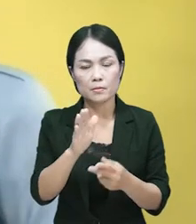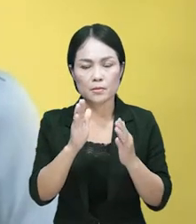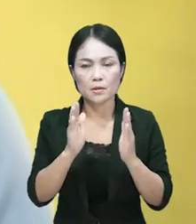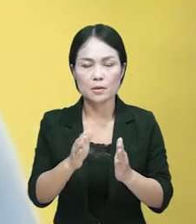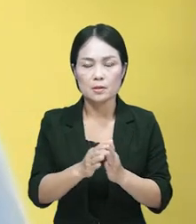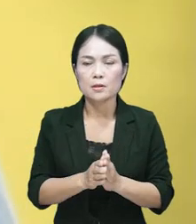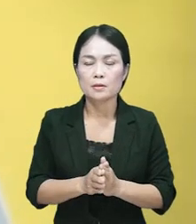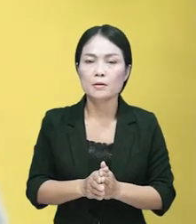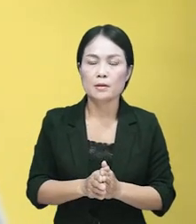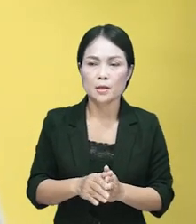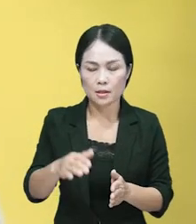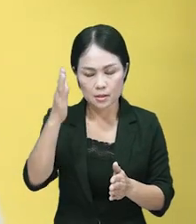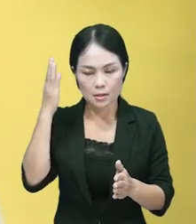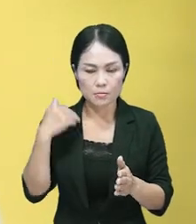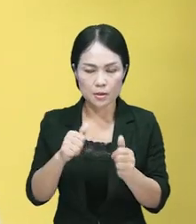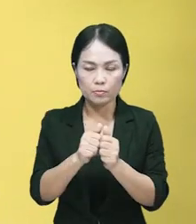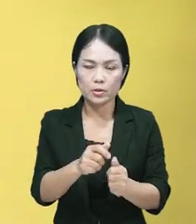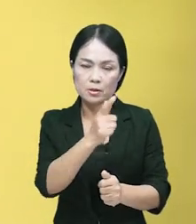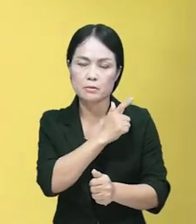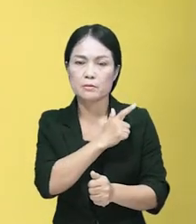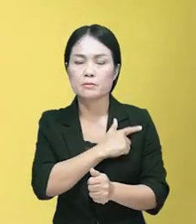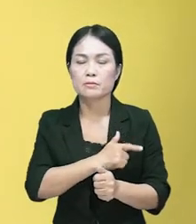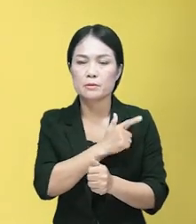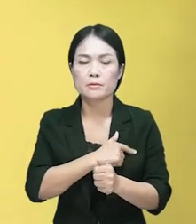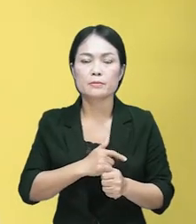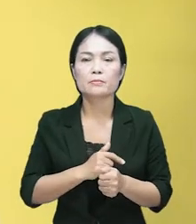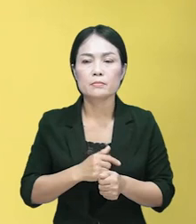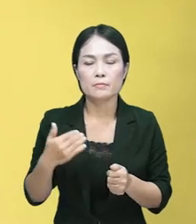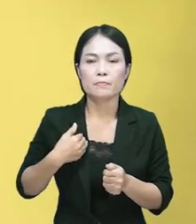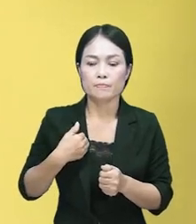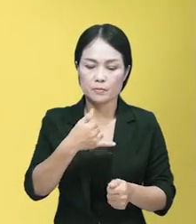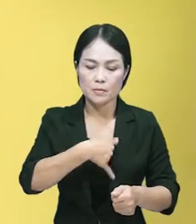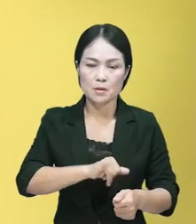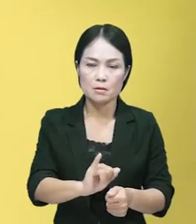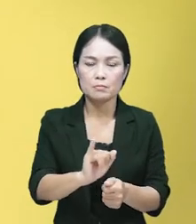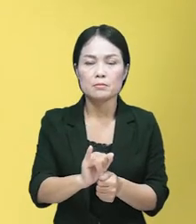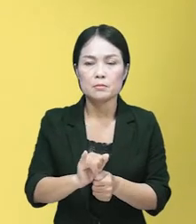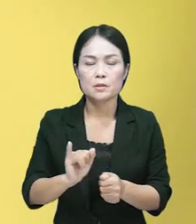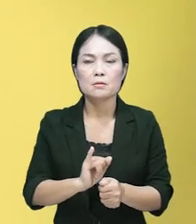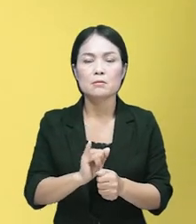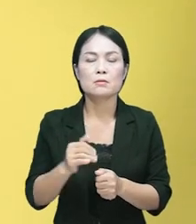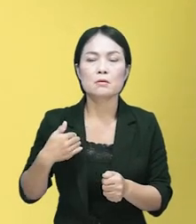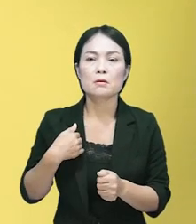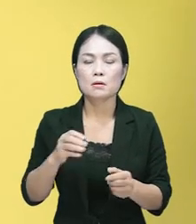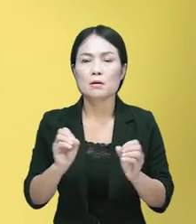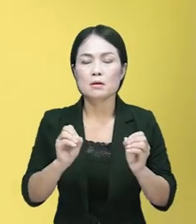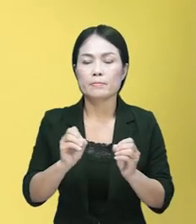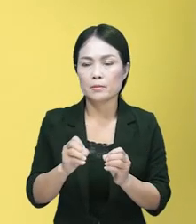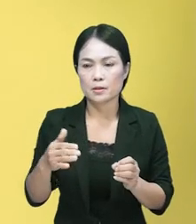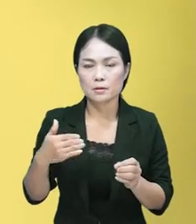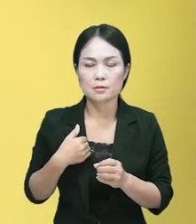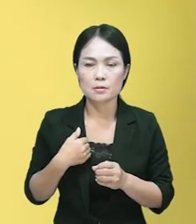ពន្ធនឹងខ្ជិលណាស់មែនទេតែមានកូនមានចៅឲ្យអត់ចេះស្លអន្ទង់ទៀតទេអត់ចេះយកអន្ទង់ទៅស្លអញ្ចឹ